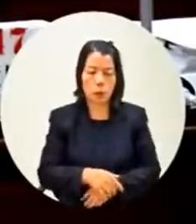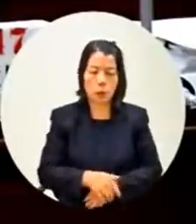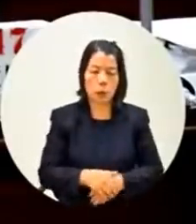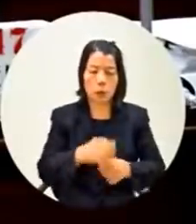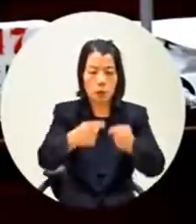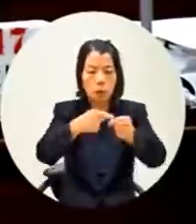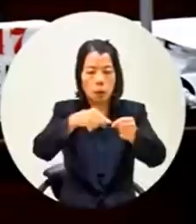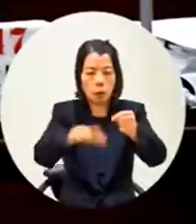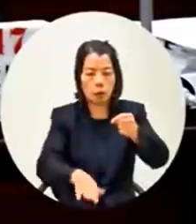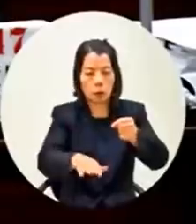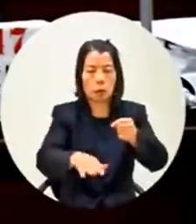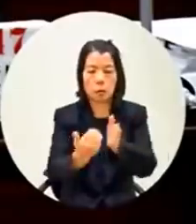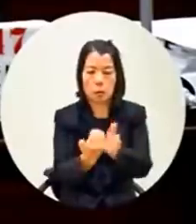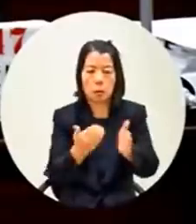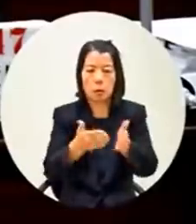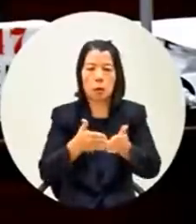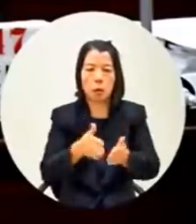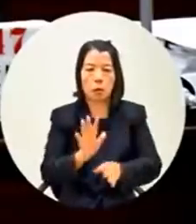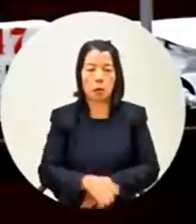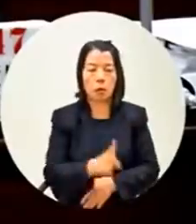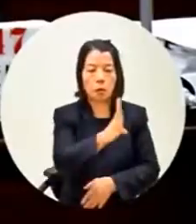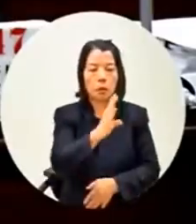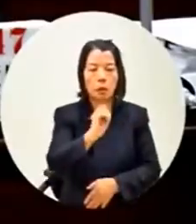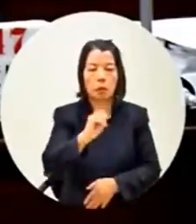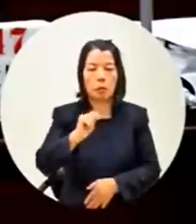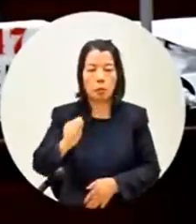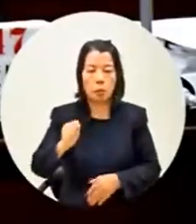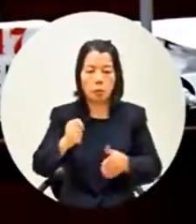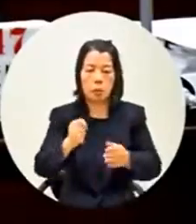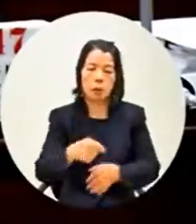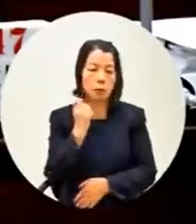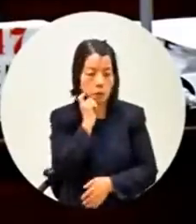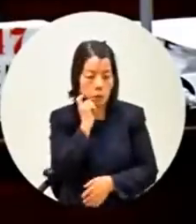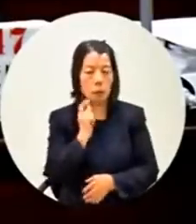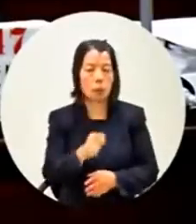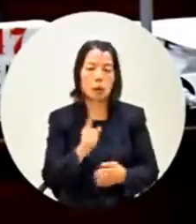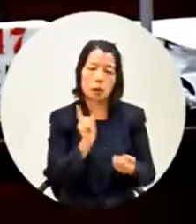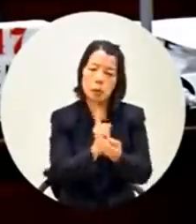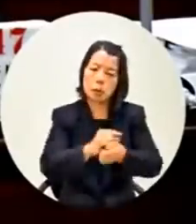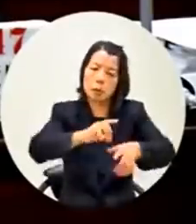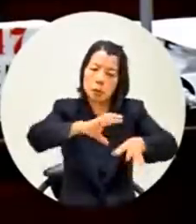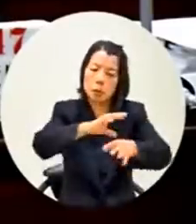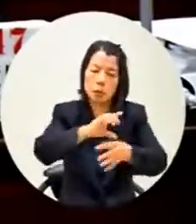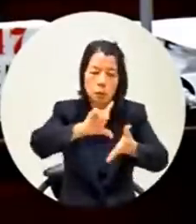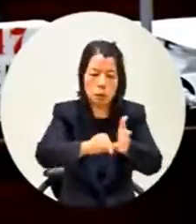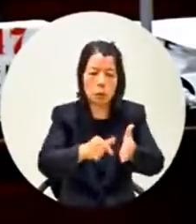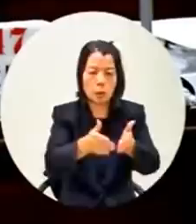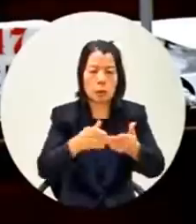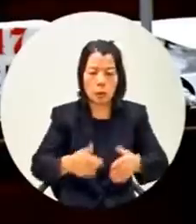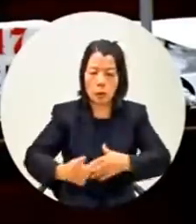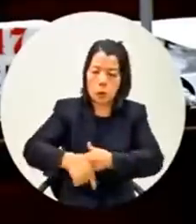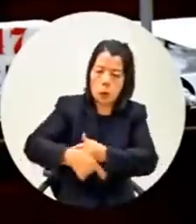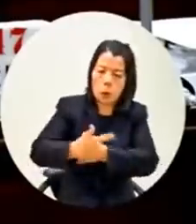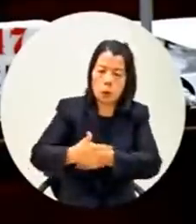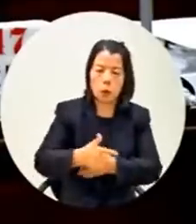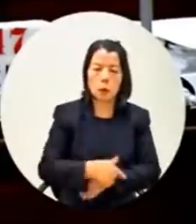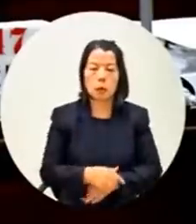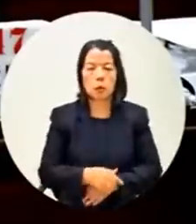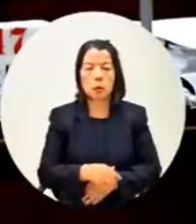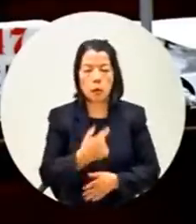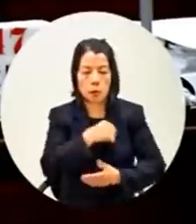有。你用 BOT 案的话很困难，因为他的时间看起来是很赶，然后担